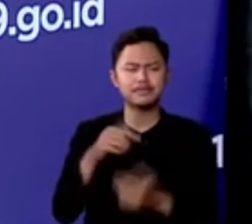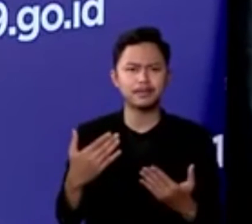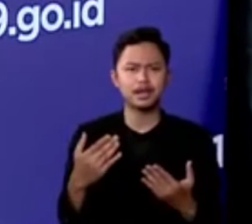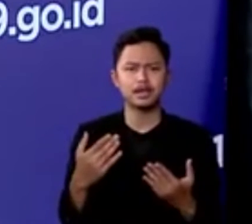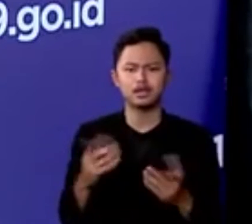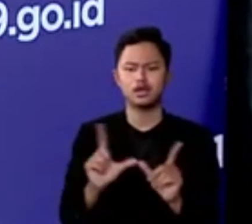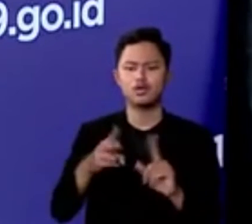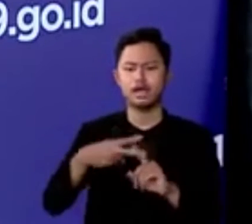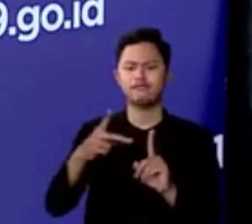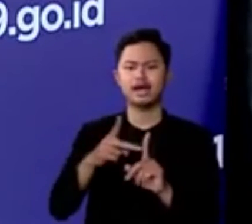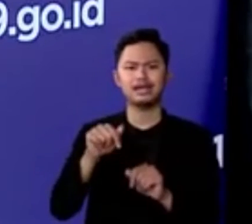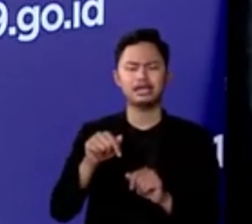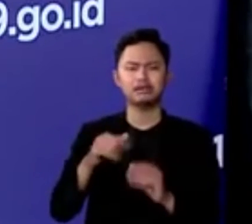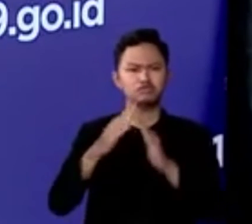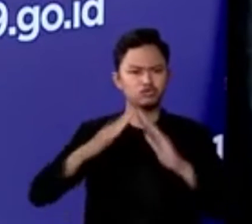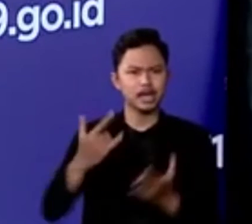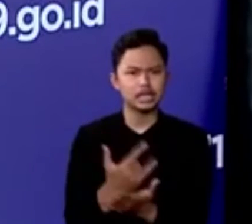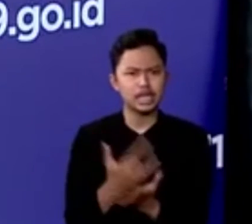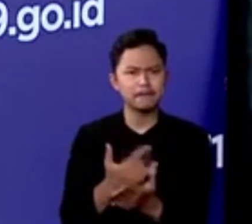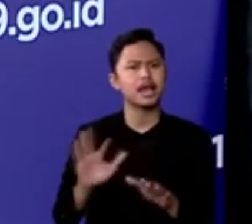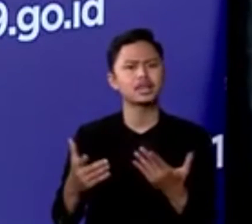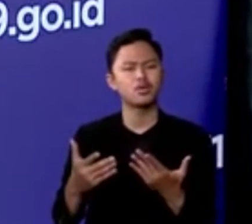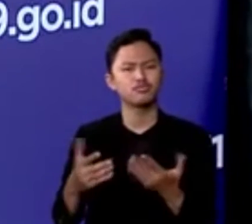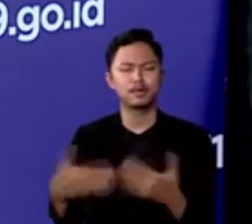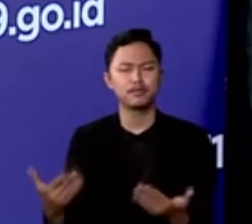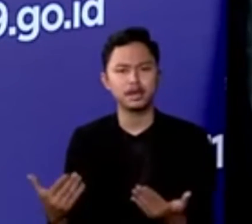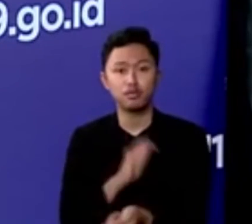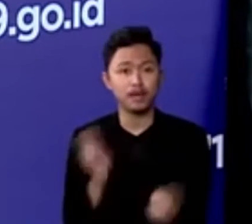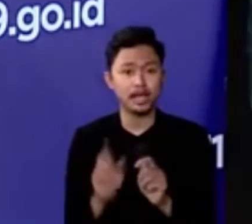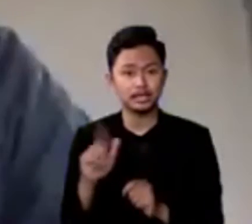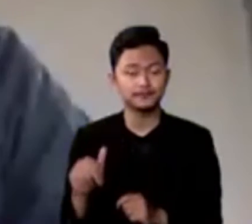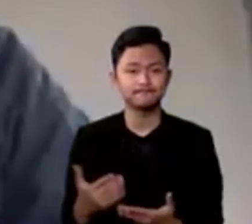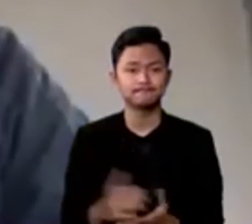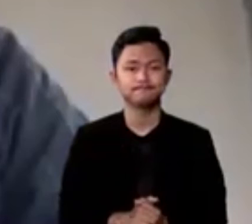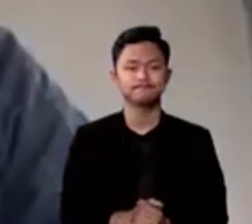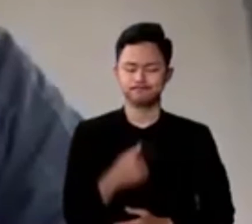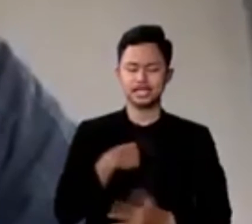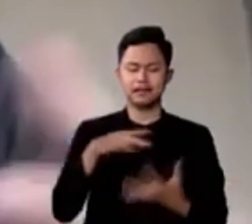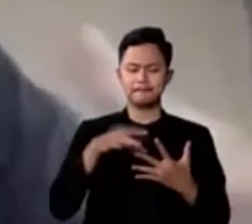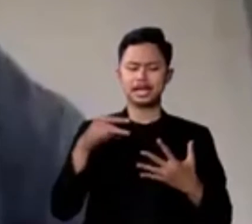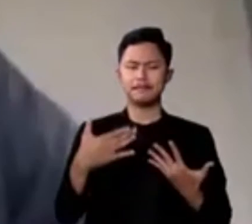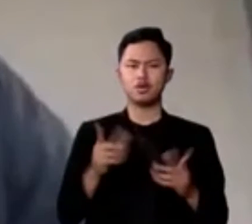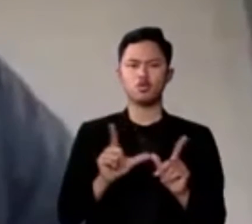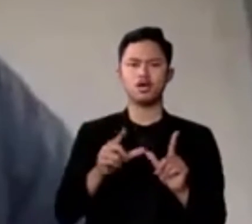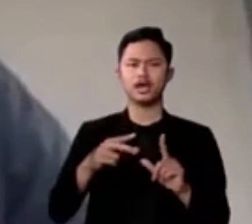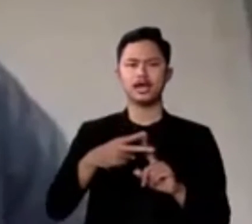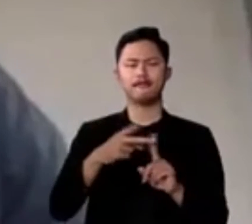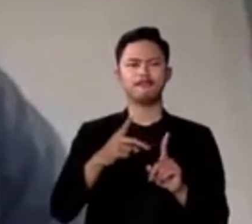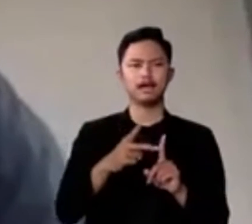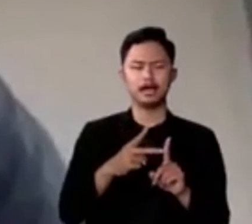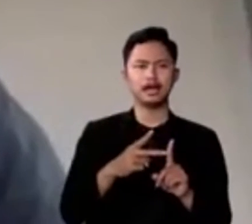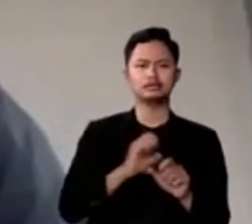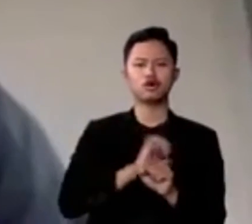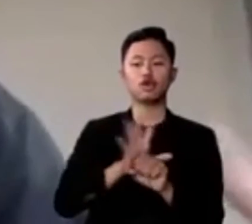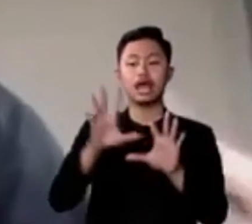pekerjaan dibidang saya ini bisa dilakukan dari rumah dan ini efektif pilihannya kita sih mau ini cepat berakhir